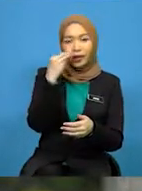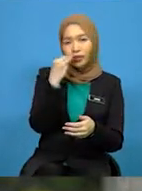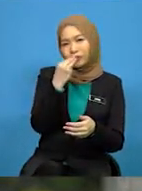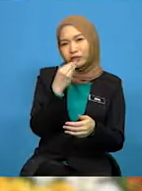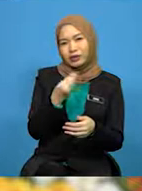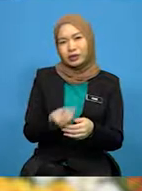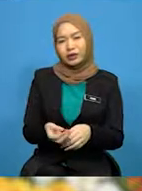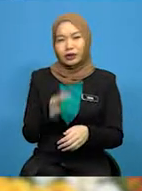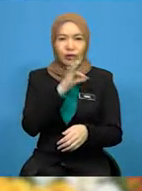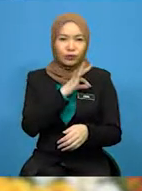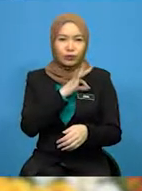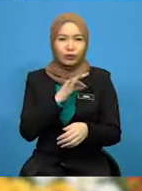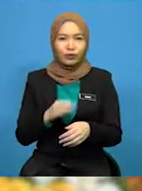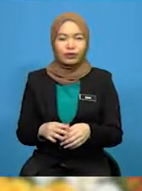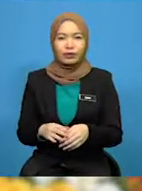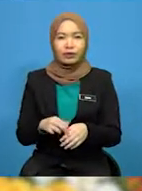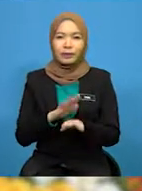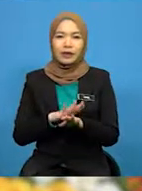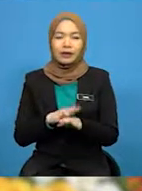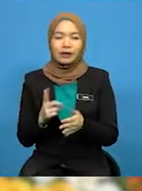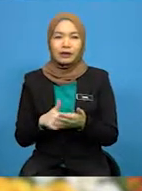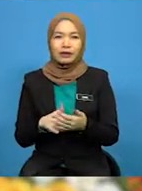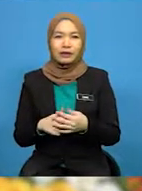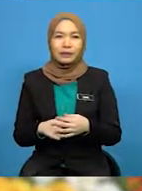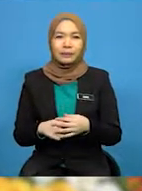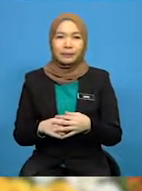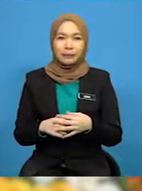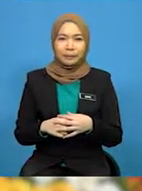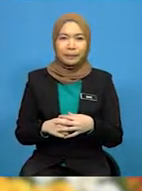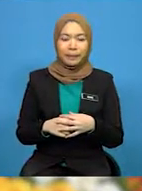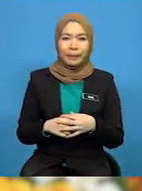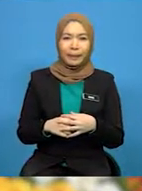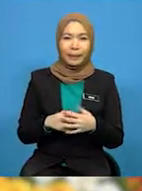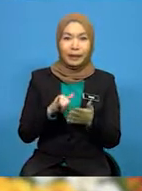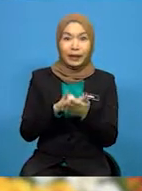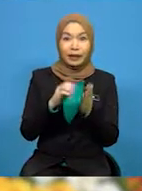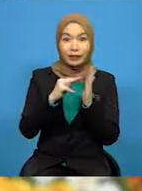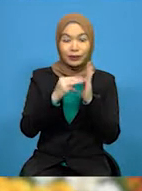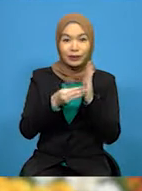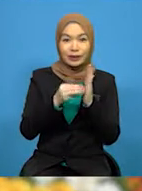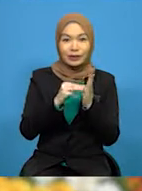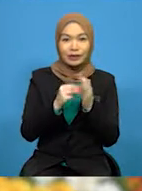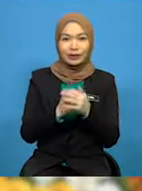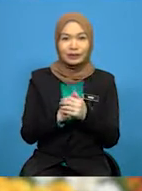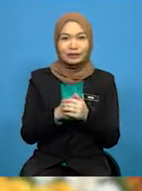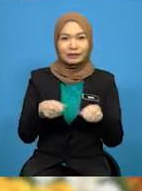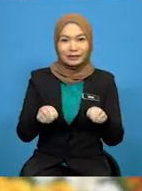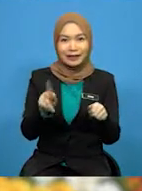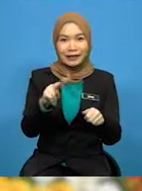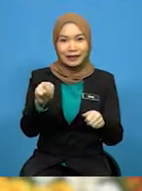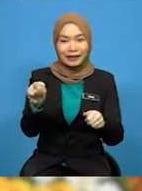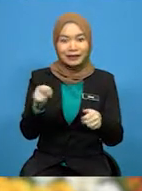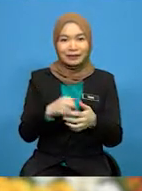untung, perbelanjaan penggunaan, tabungan dan sebagainya. Jadi itulah maksud dua aliran. Jadi tadi. Jadi apa pihak-pihak yang